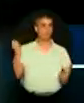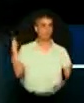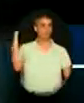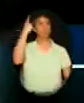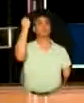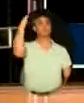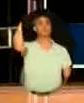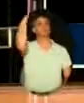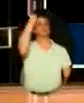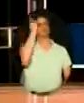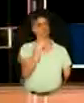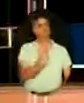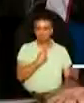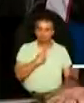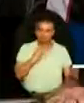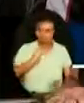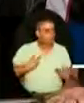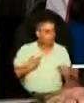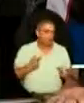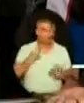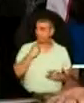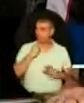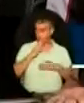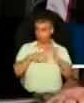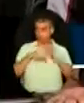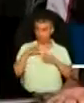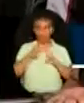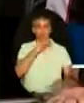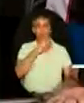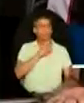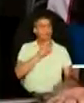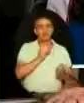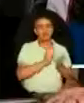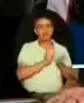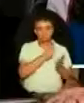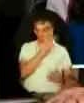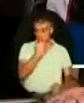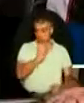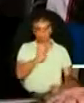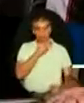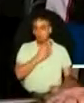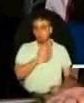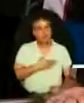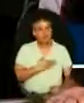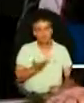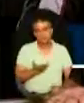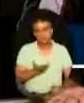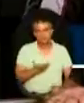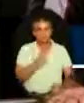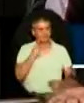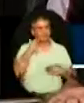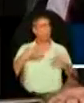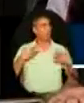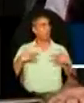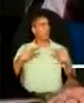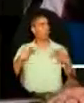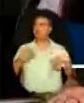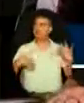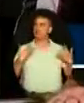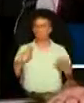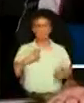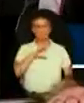אצלי במסוק, שאל אותי, אדוני, מה אתם... בפרס לא בנה את הוא שאל אותי מה אתם צריכים, הוא היה אצלי, שאל אותי מה אתם רוצים. עם עיניים נוצצות,